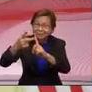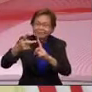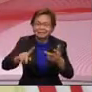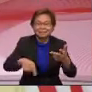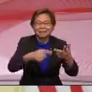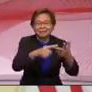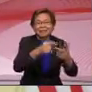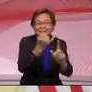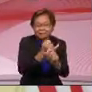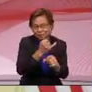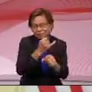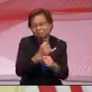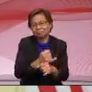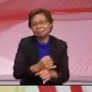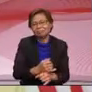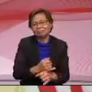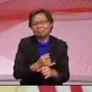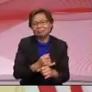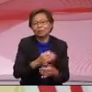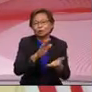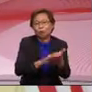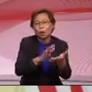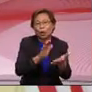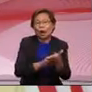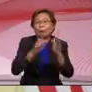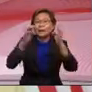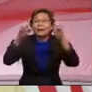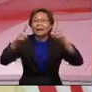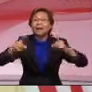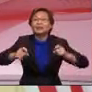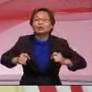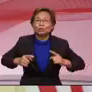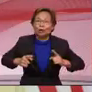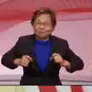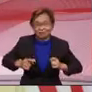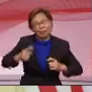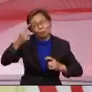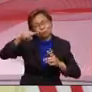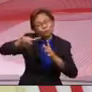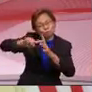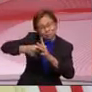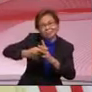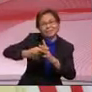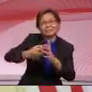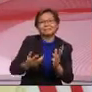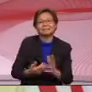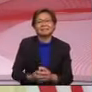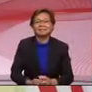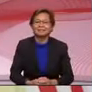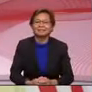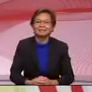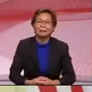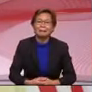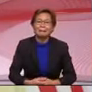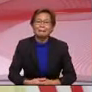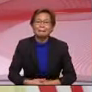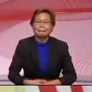serta institusi-institusi pendidikan swasta untuk beroperasi. Walau